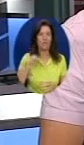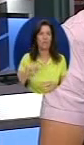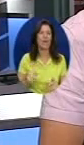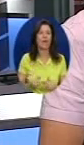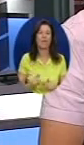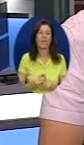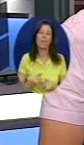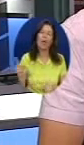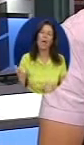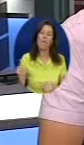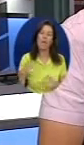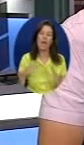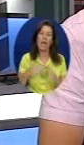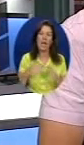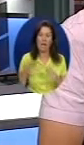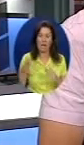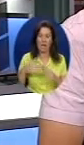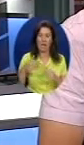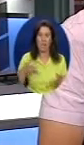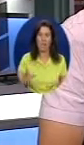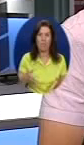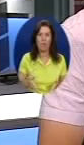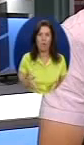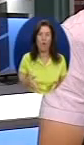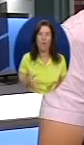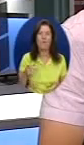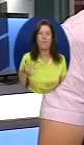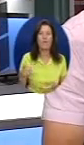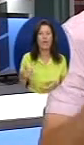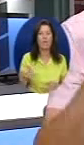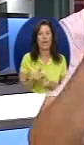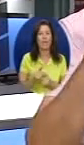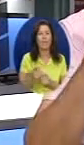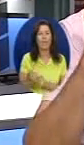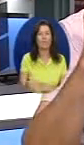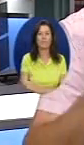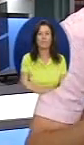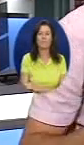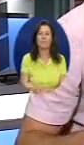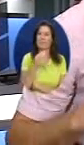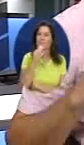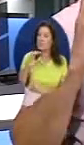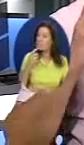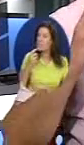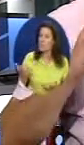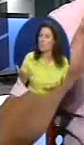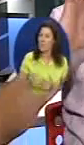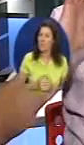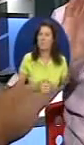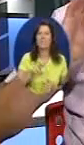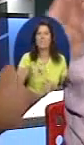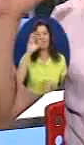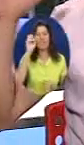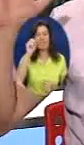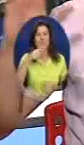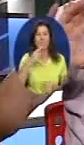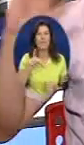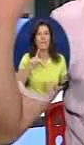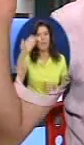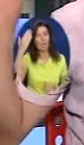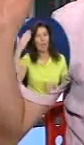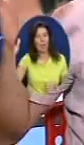כספחת. אבל אנחנו צריכים להבין... מה זאת אומרת? כלומר, התפיסה הקלאסית היהודית היא כאילו שגר הוא איזה מישהו שבא מן החוץ,